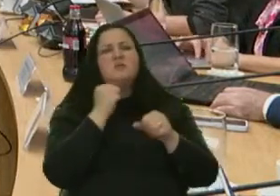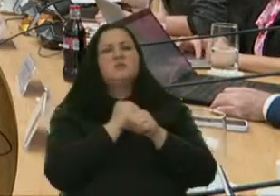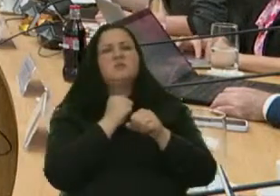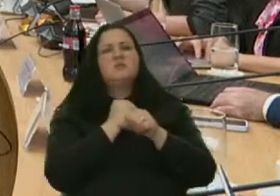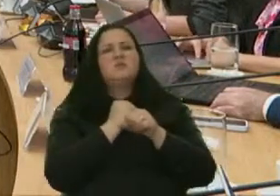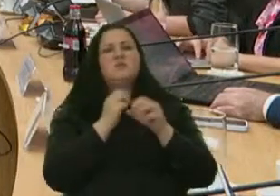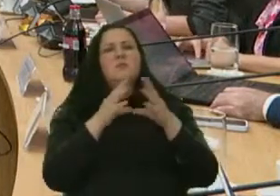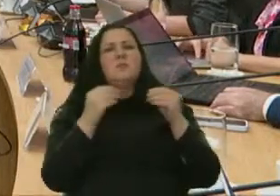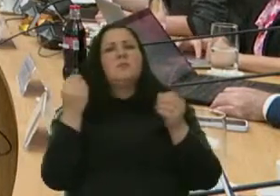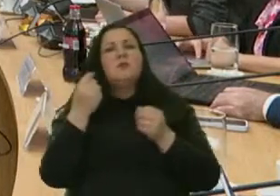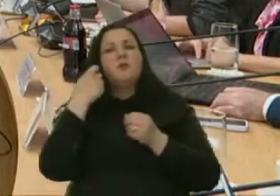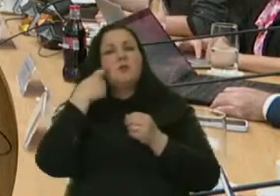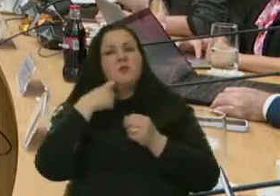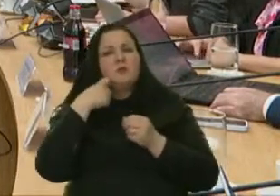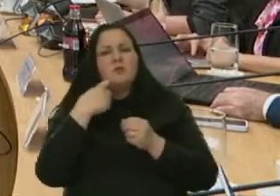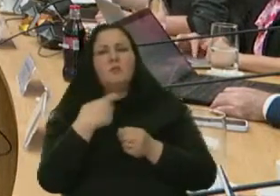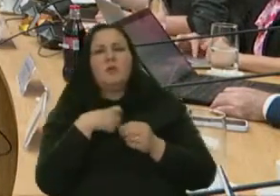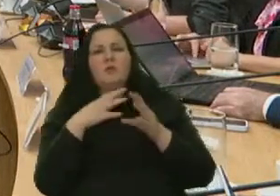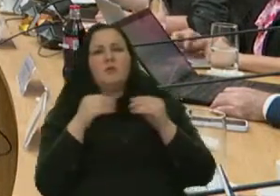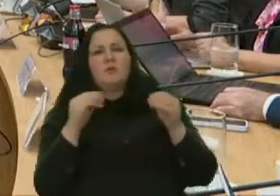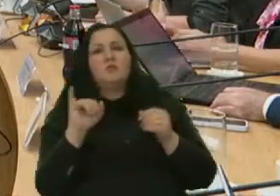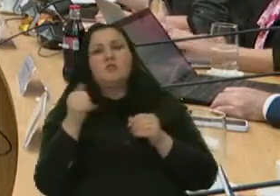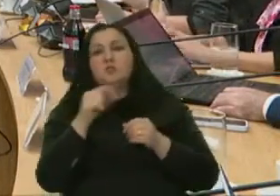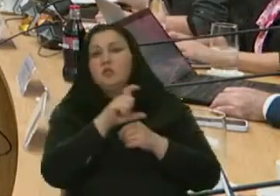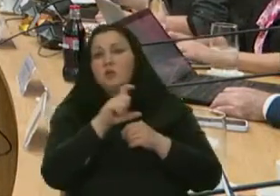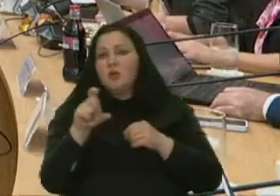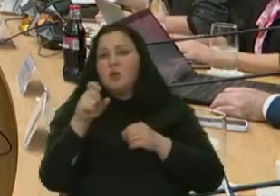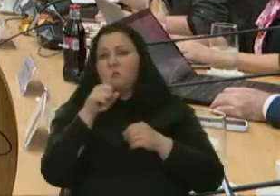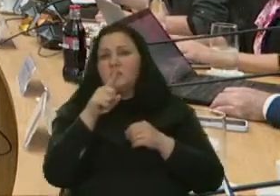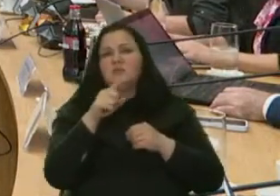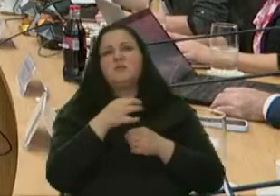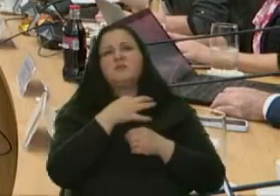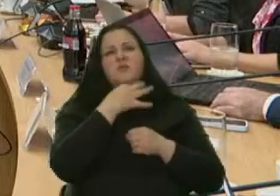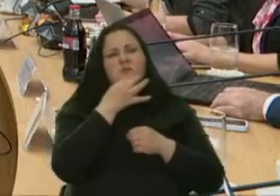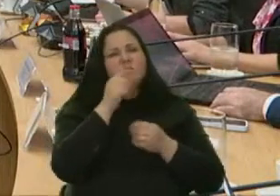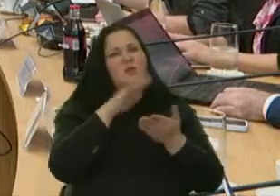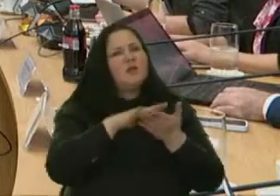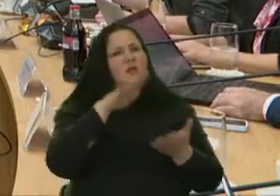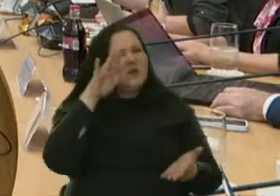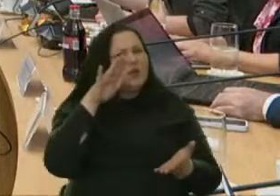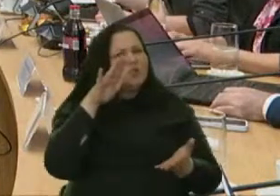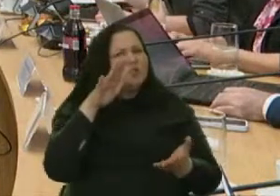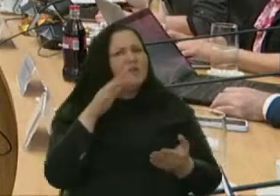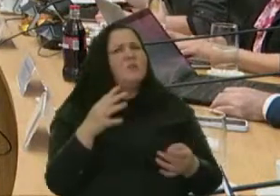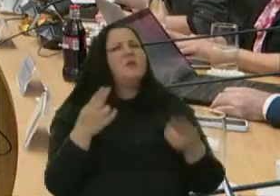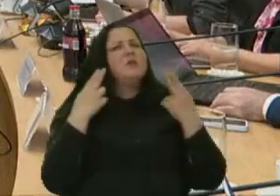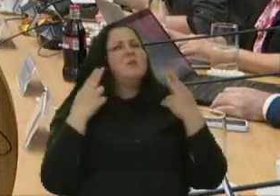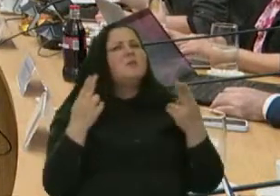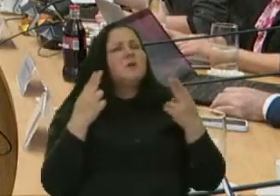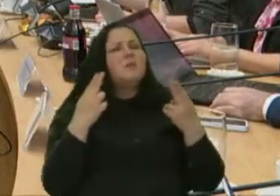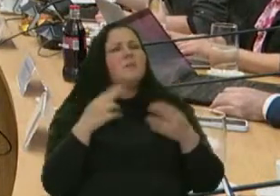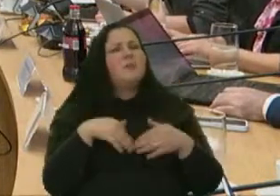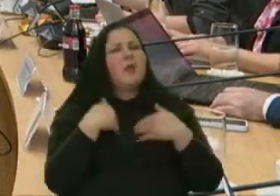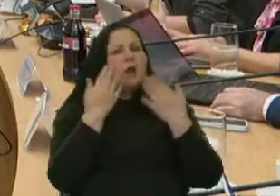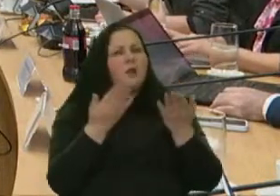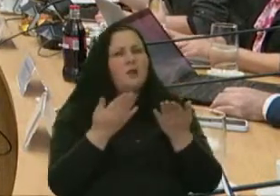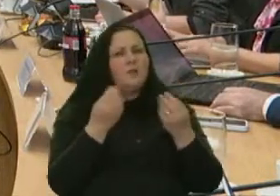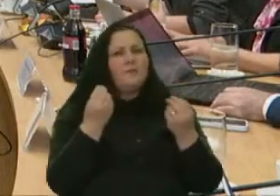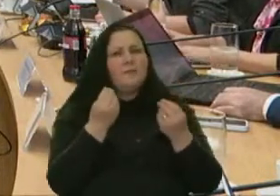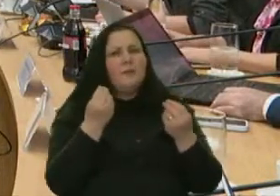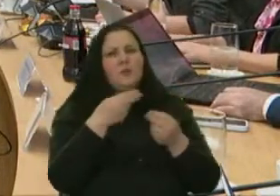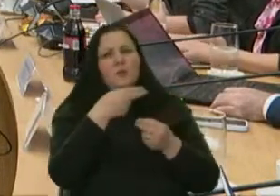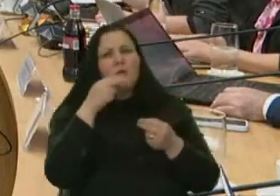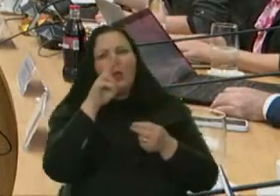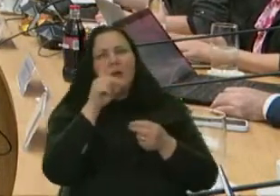pentru că Clujul poate mai mult și exact din acest motiv vă propunem să creștem semnificativ alocarea pentru hubul din